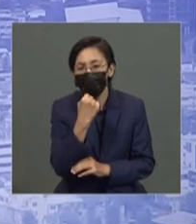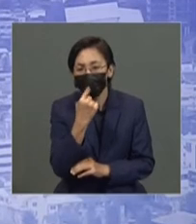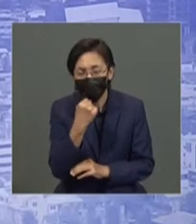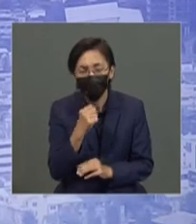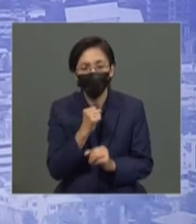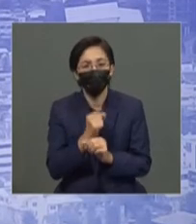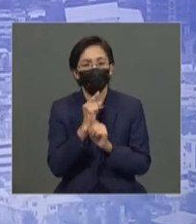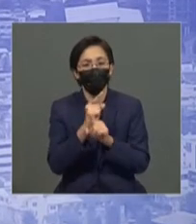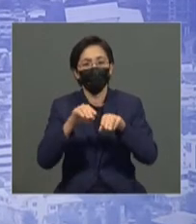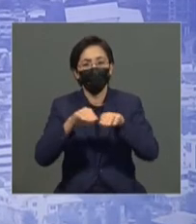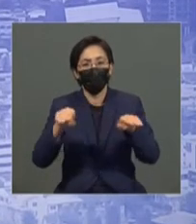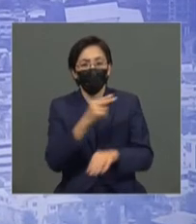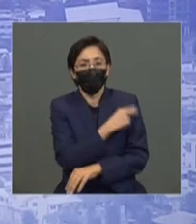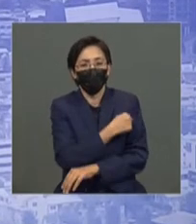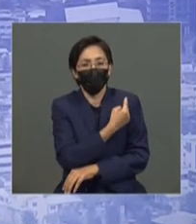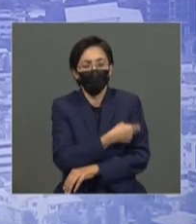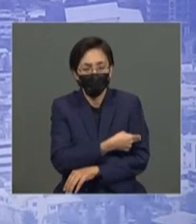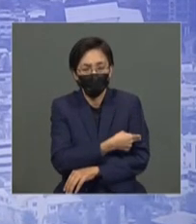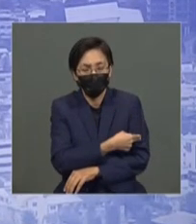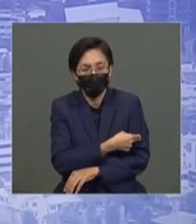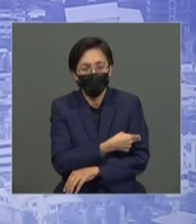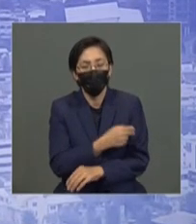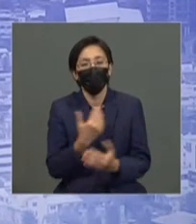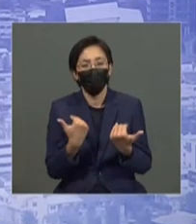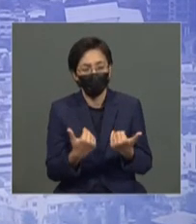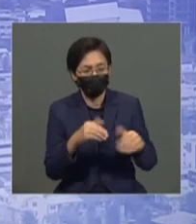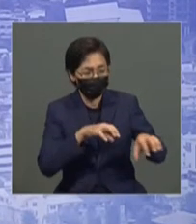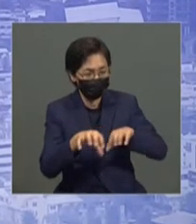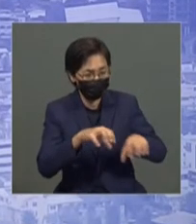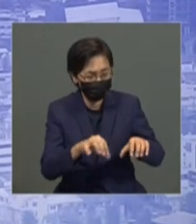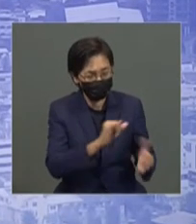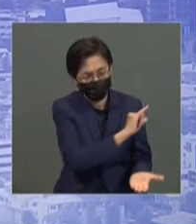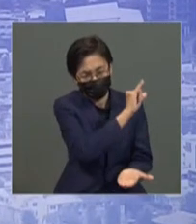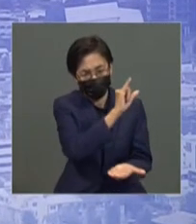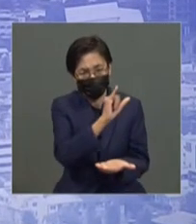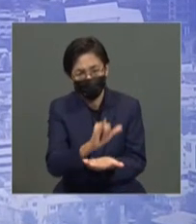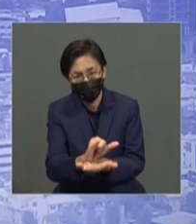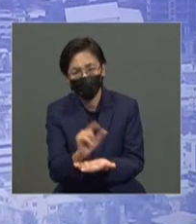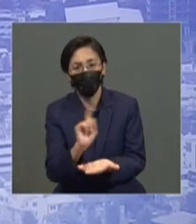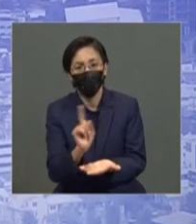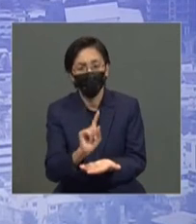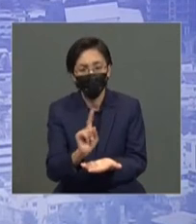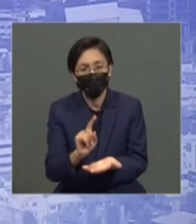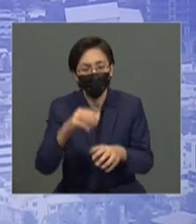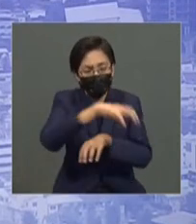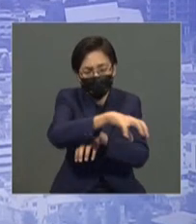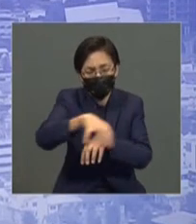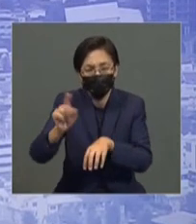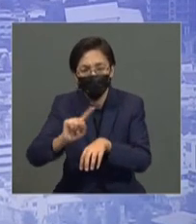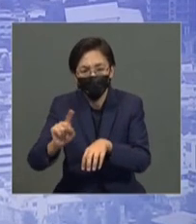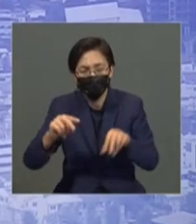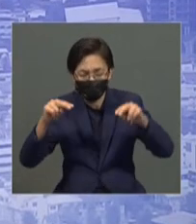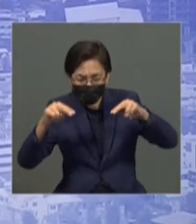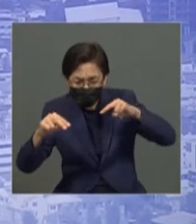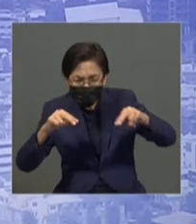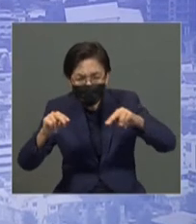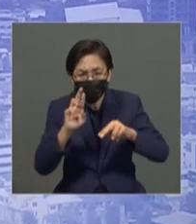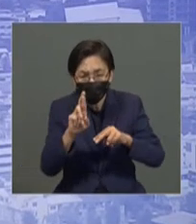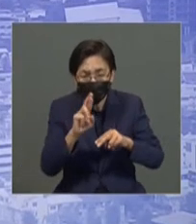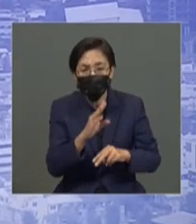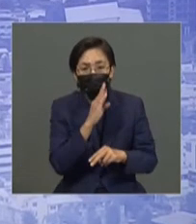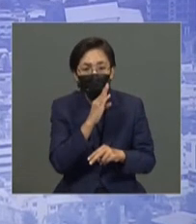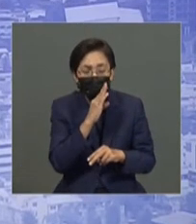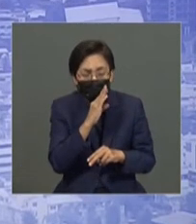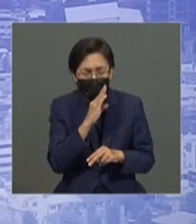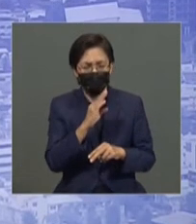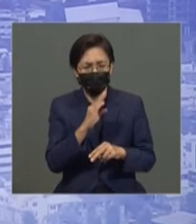าธารณสุขแต่ระบบที่ท่านได้รับการจัดสรรเข้าไปอยู่ที่ใดที่หนึ่งมีการเฝ้าระวังถ้าอาการเปลี่ยนแปล